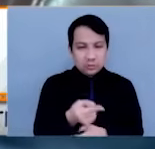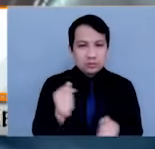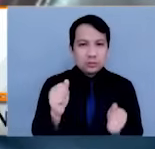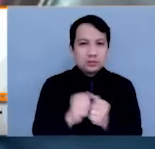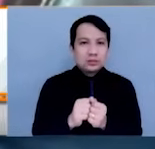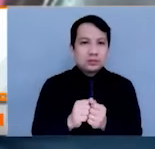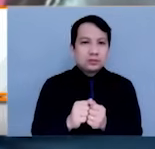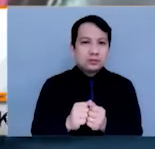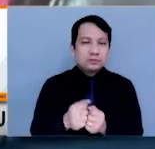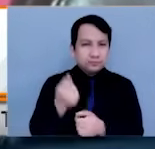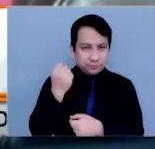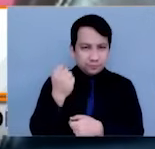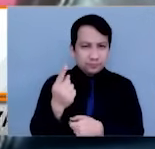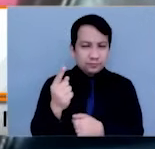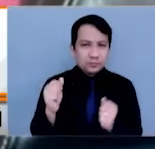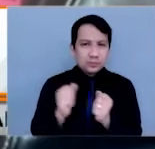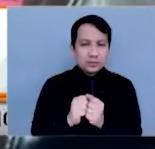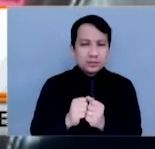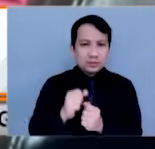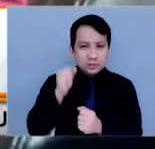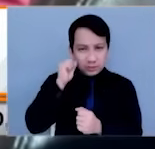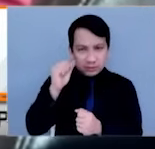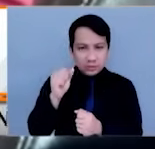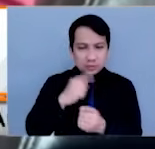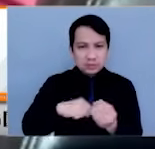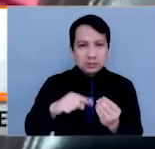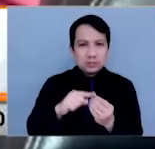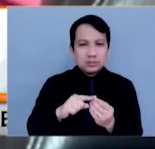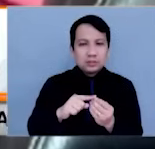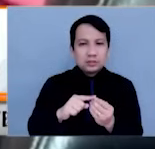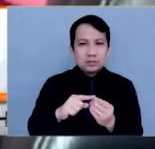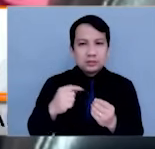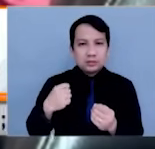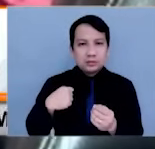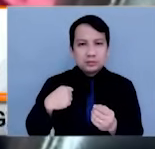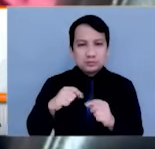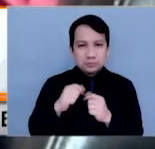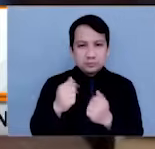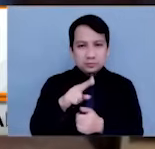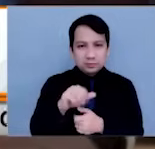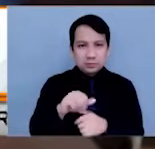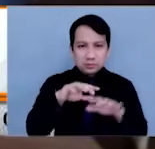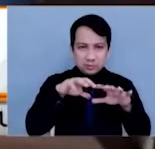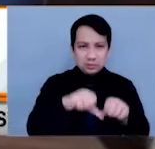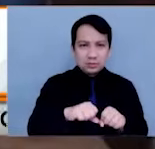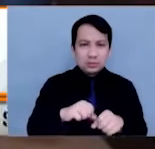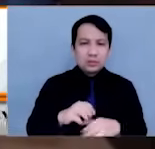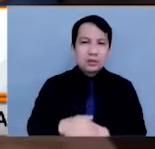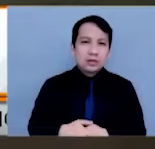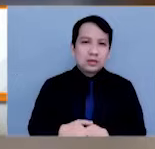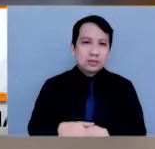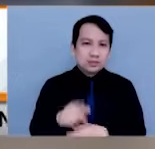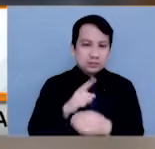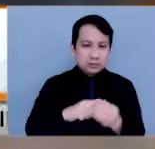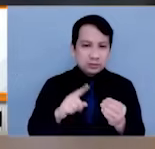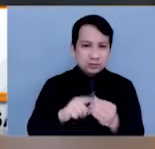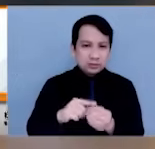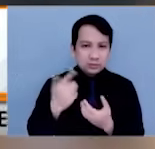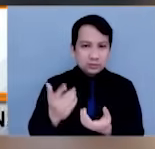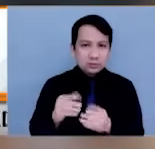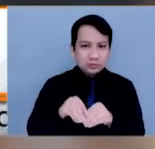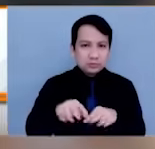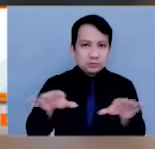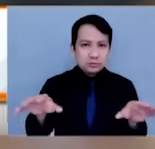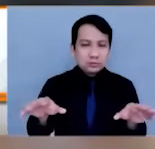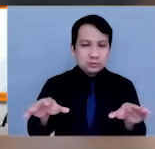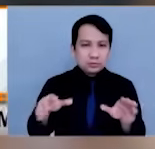naiintindihan naman daw ni Santiago na masaya lang ang kanyang mga ahente sa pagkakahuli kay Guo. Bukod sa picture, kumalat din ang video